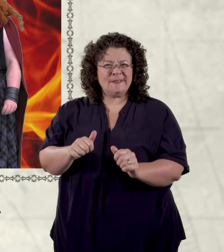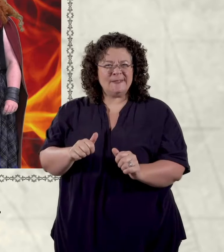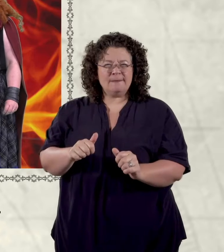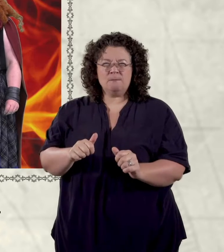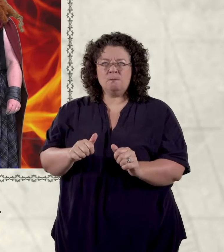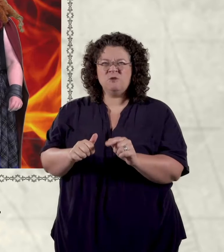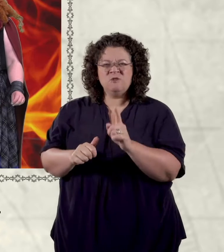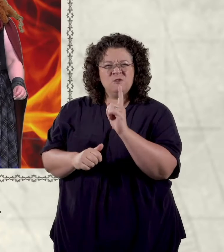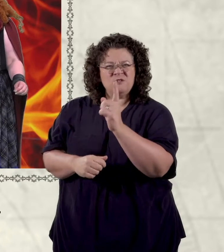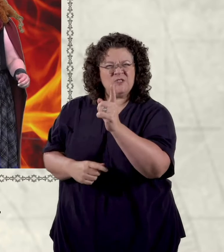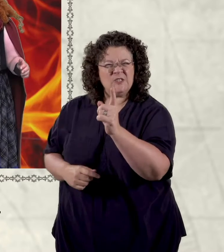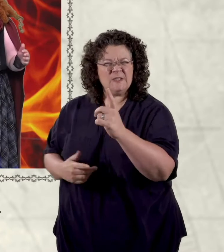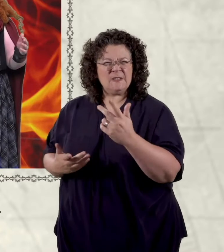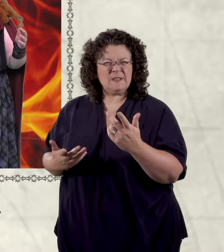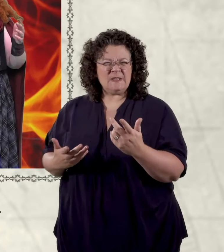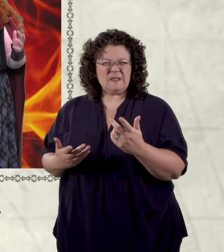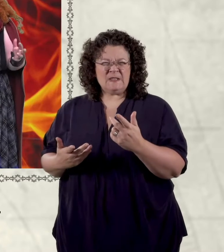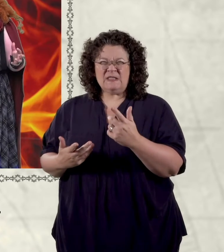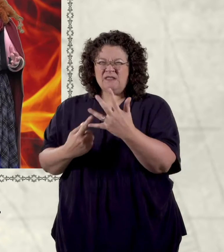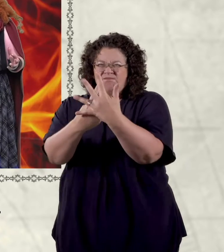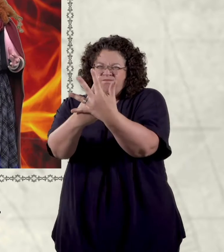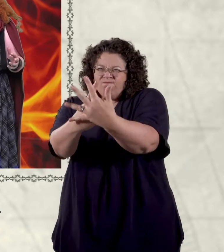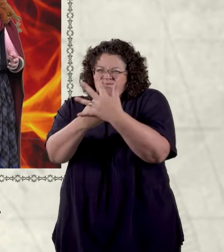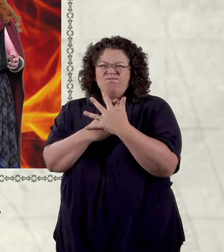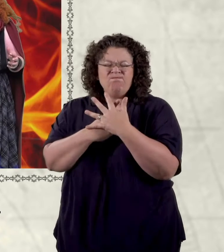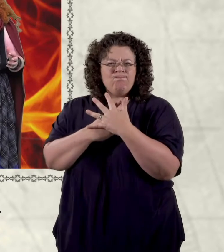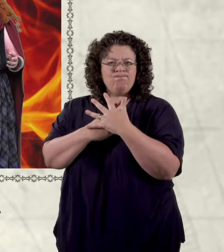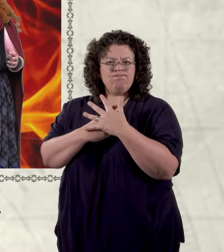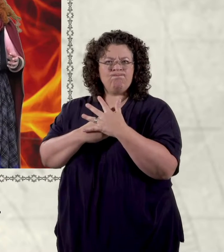Roedd camol o dwnnwm yn wemfflam.